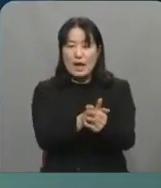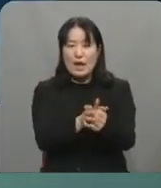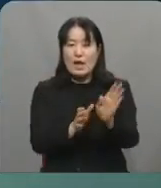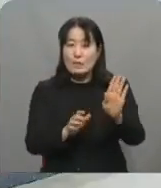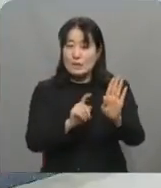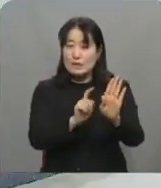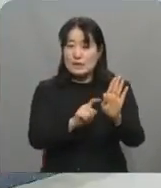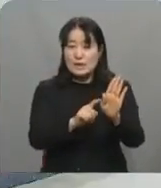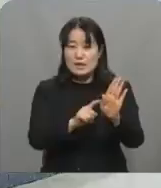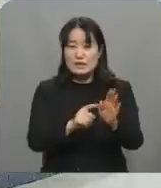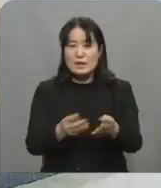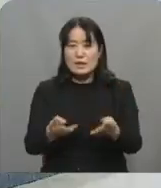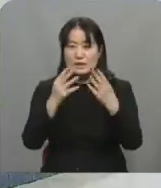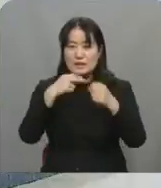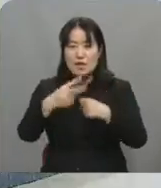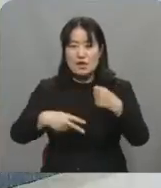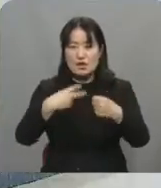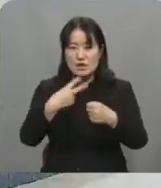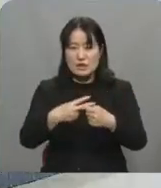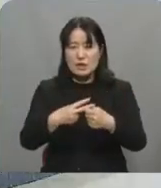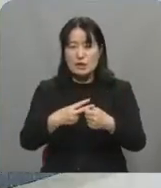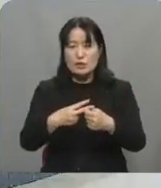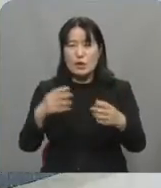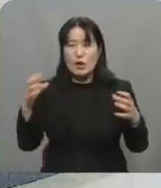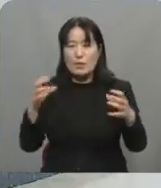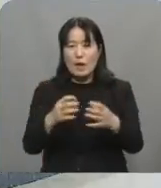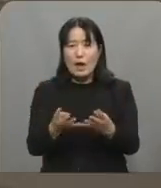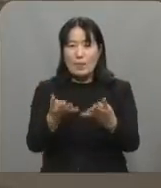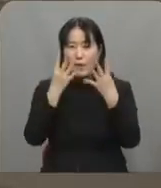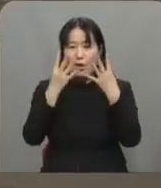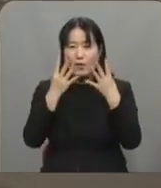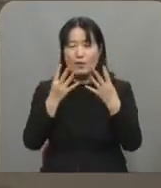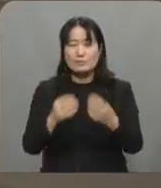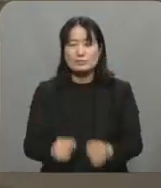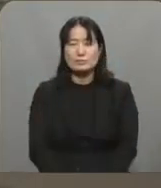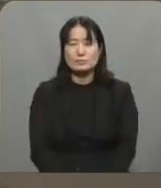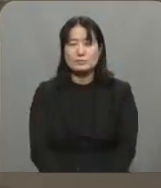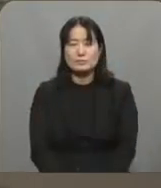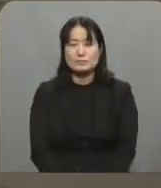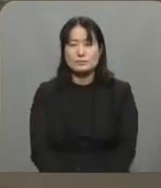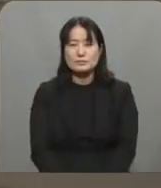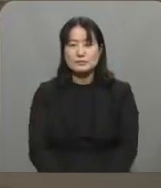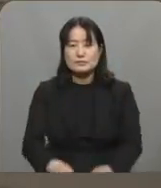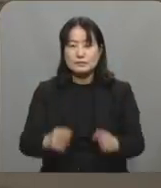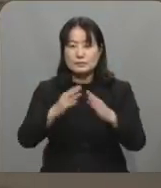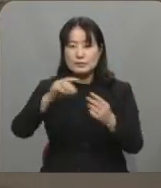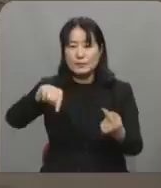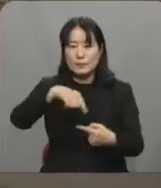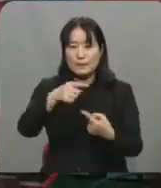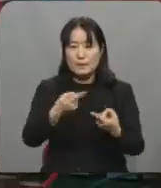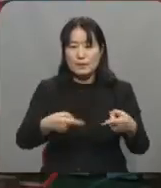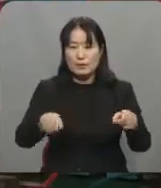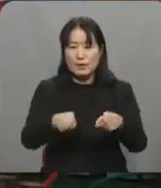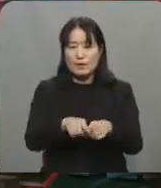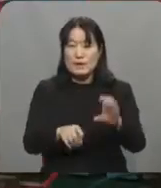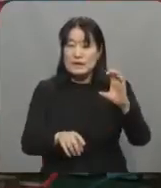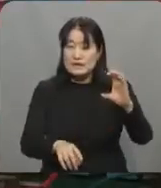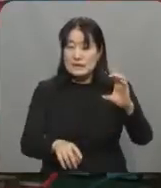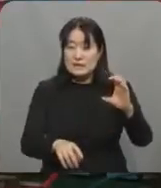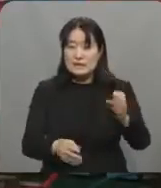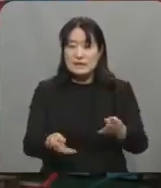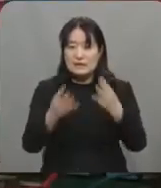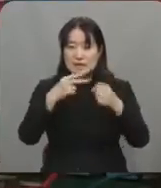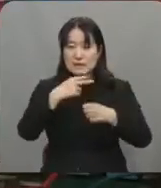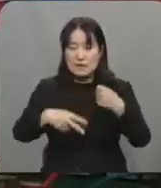징역 2년을 선고하고 A와 B씨 모두 법정 구속했습니다. 이 밖에 펜션 공동운영자 C씨는 징역